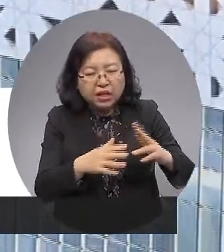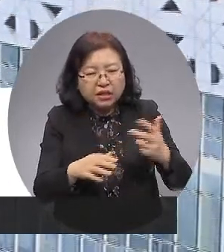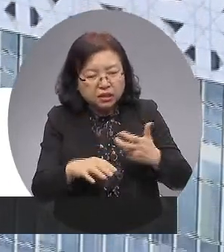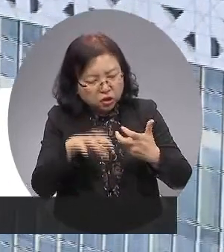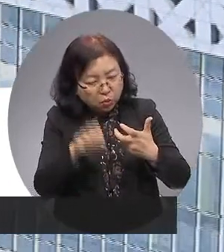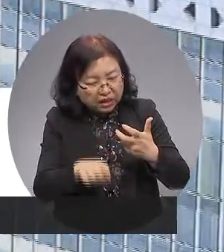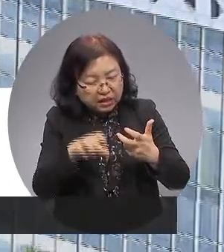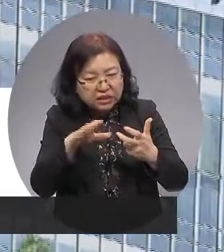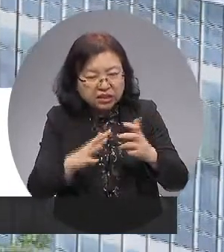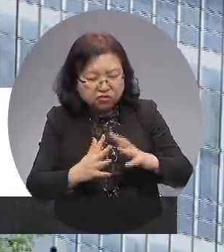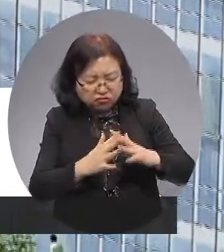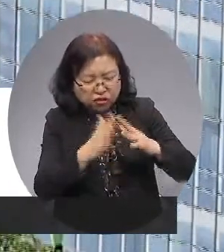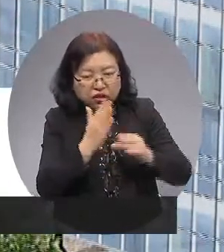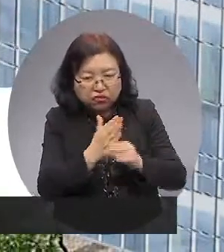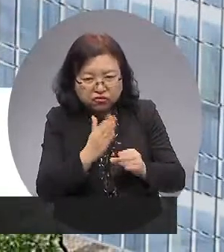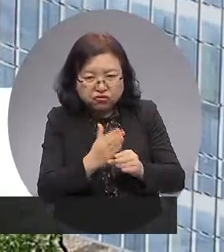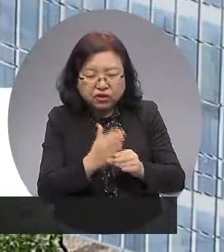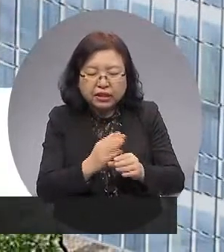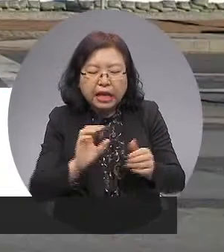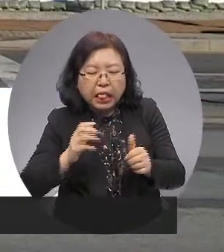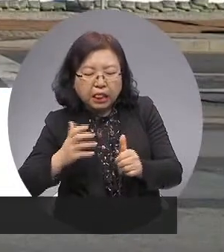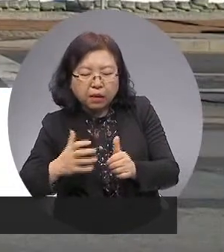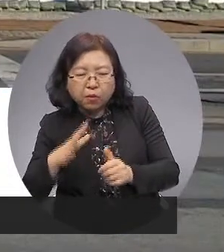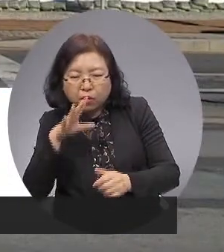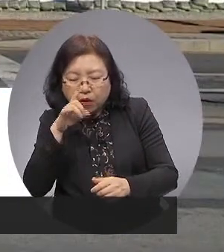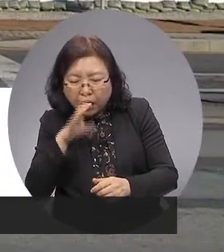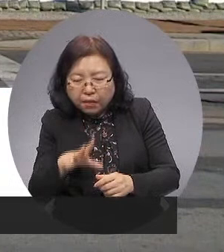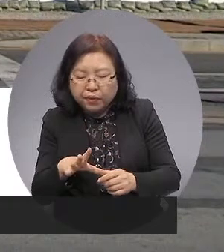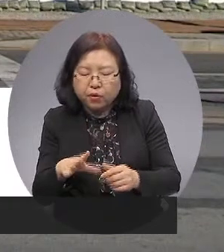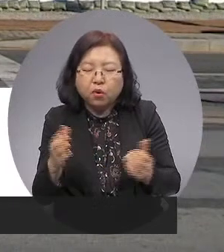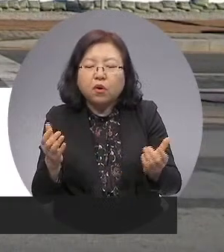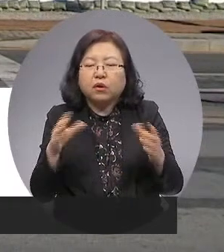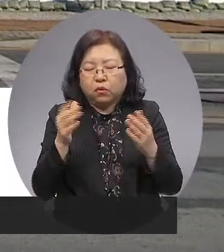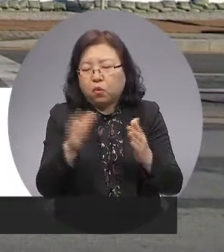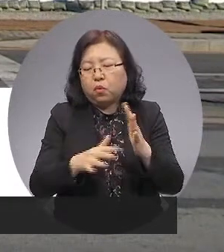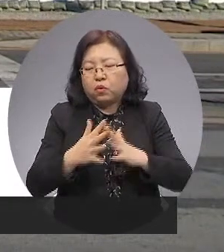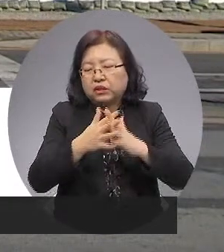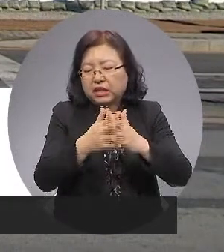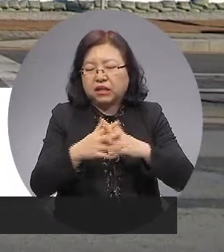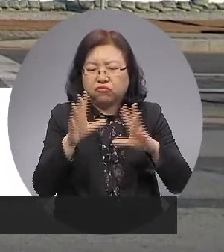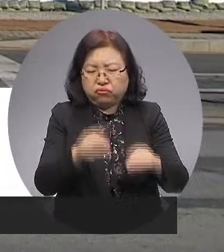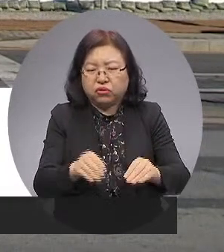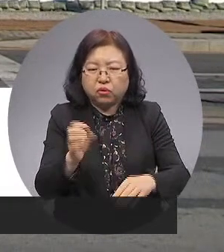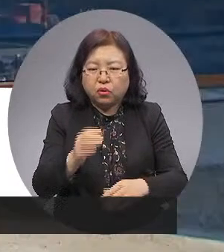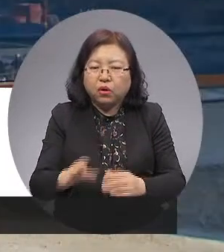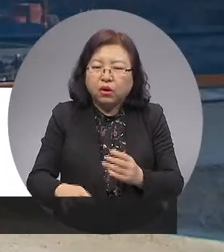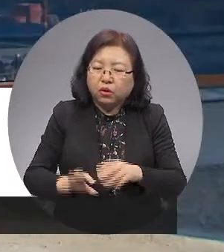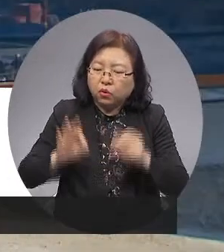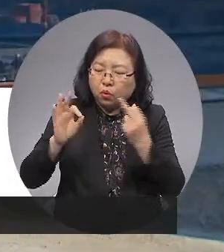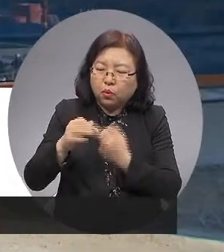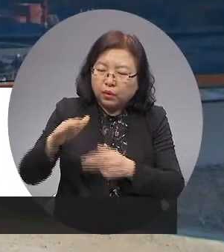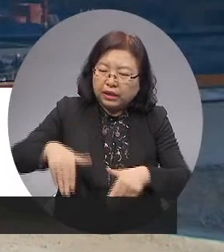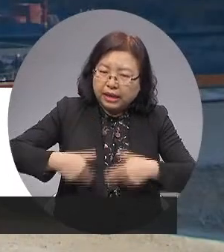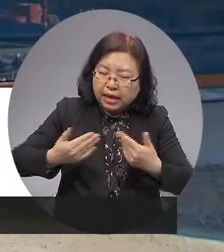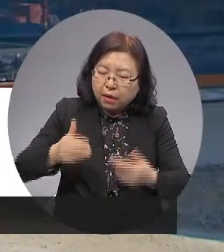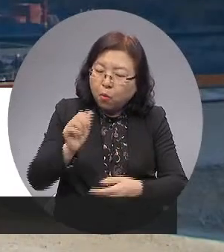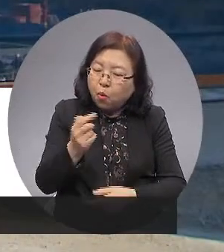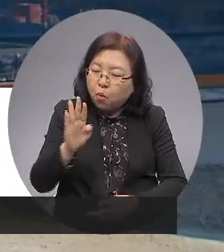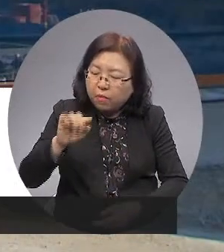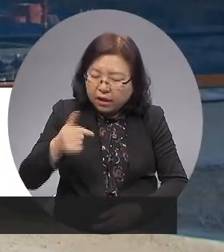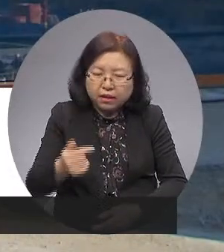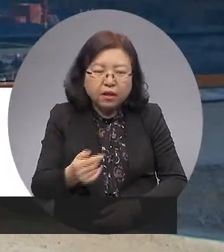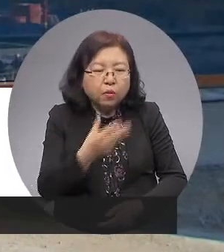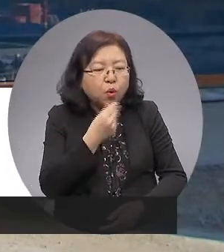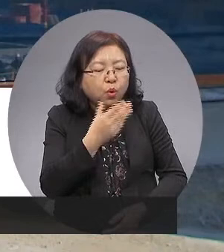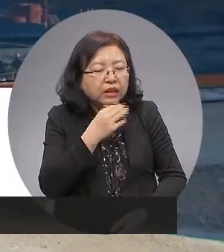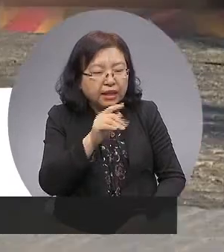공급이 끊겨 공사 일정을 중단했다고 밝혔습니다. 또 동남 호반 서밋과 복대 포스코 더샵